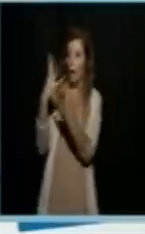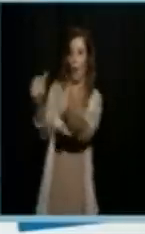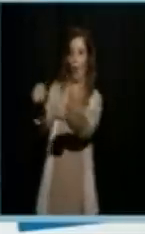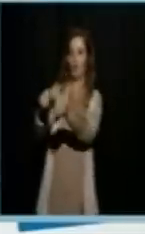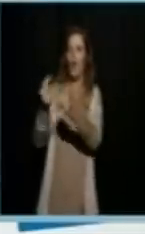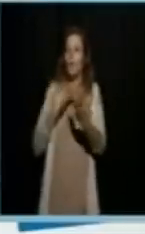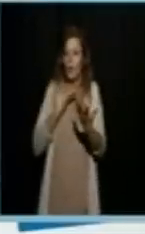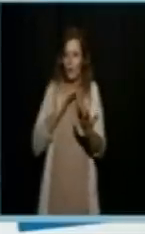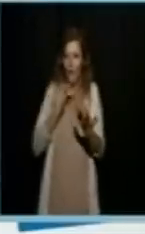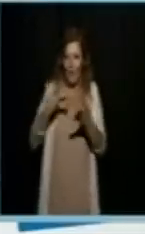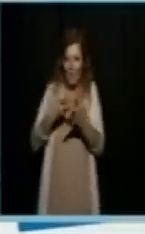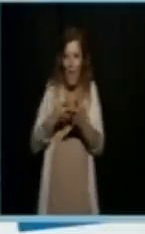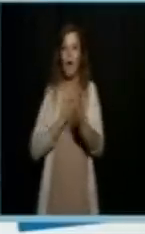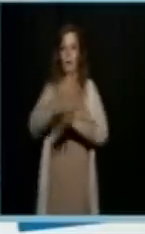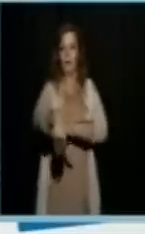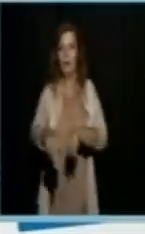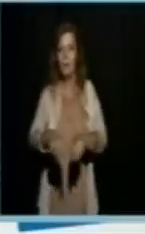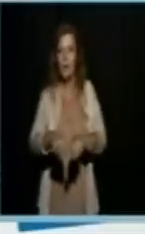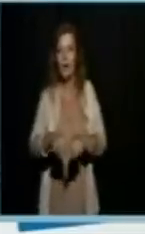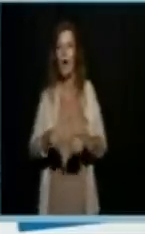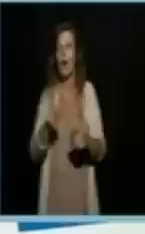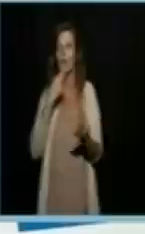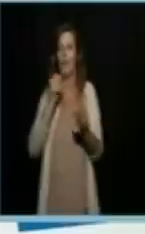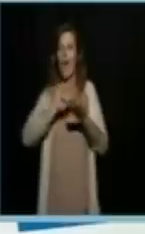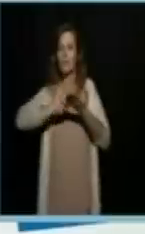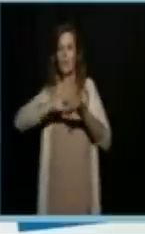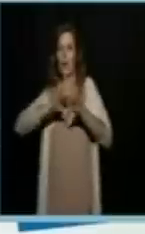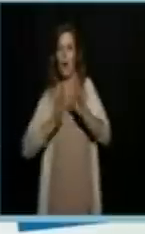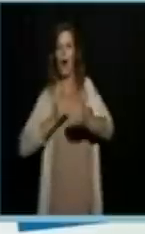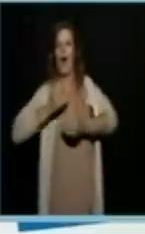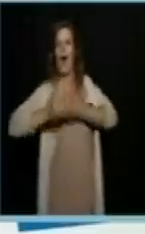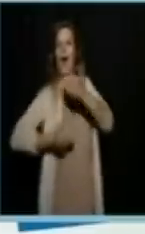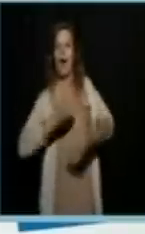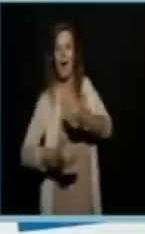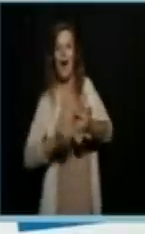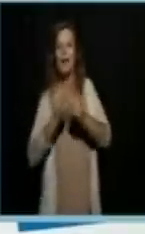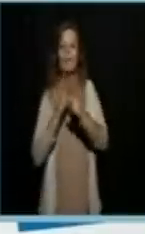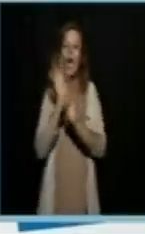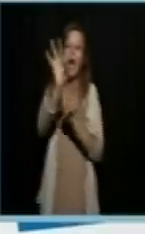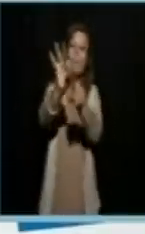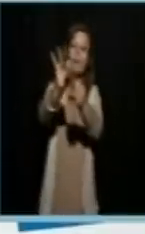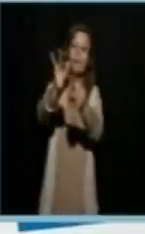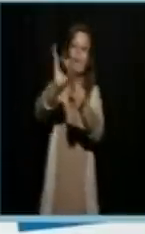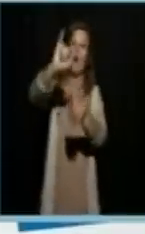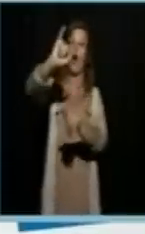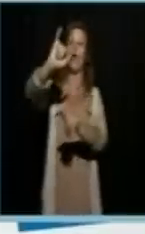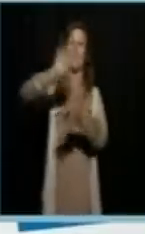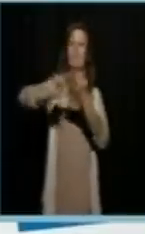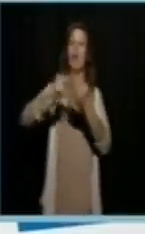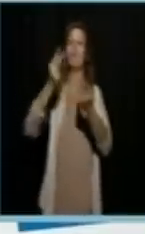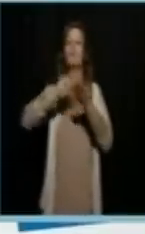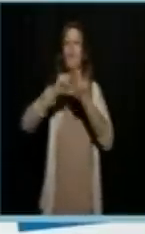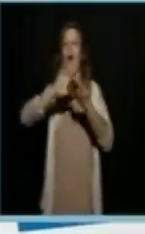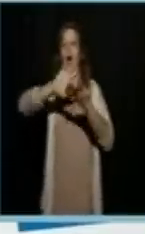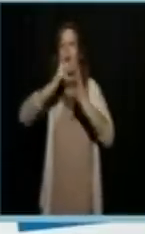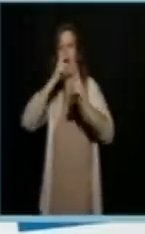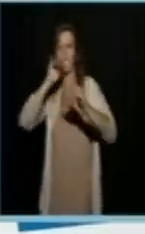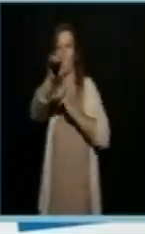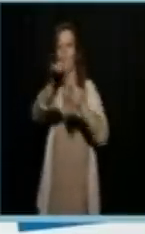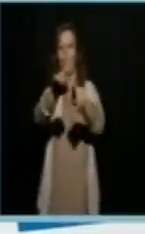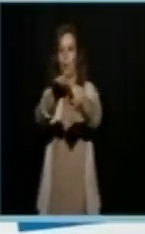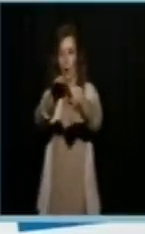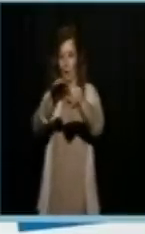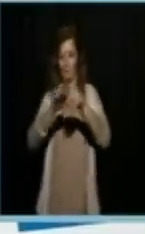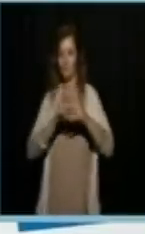dei problemi e hanno fatto andare avanti la scuola verso una high school, verso una scuola del futuro. Io, come